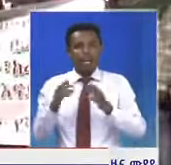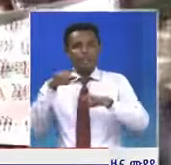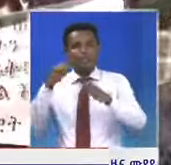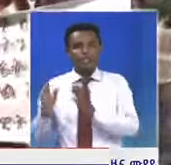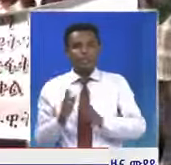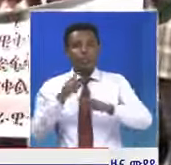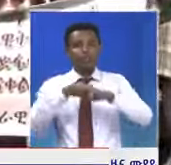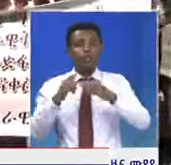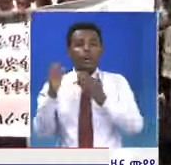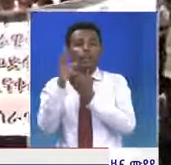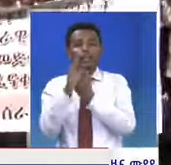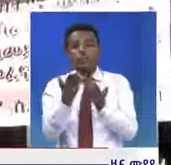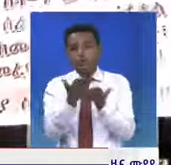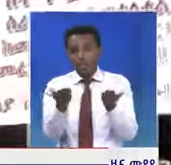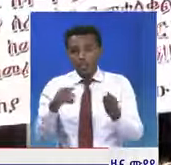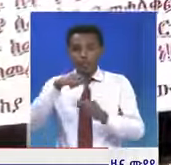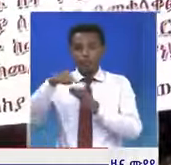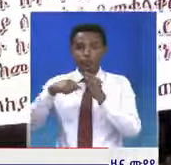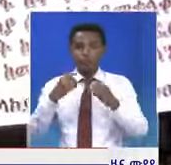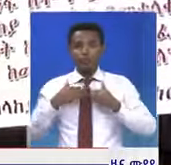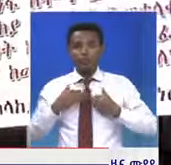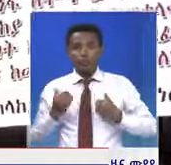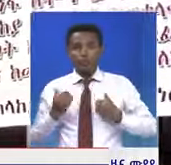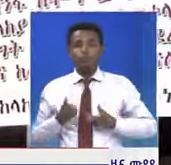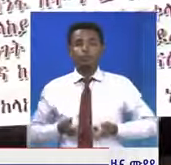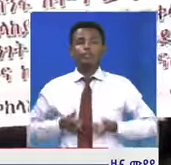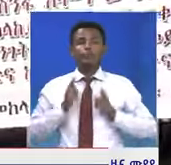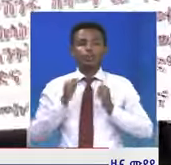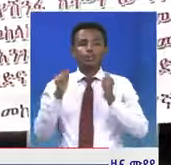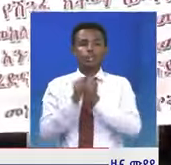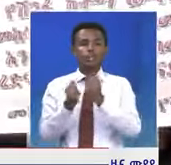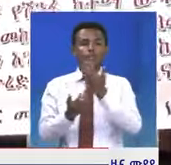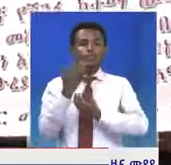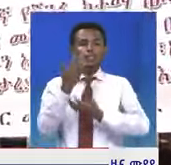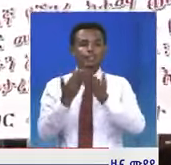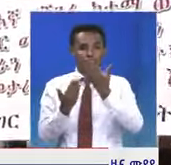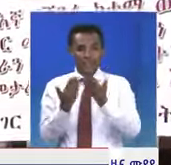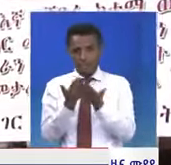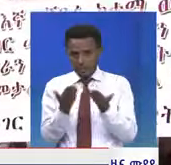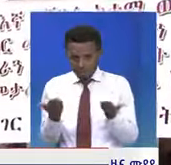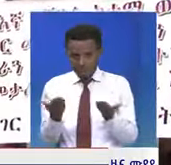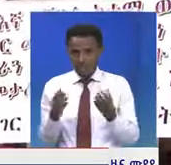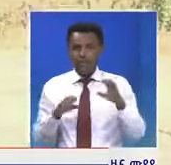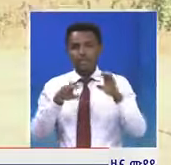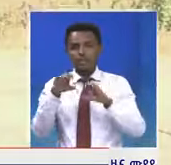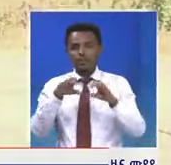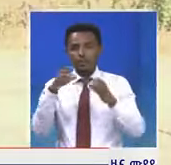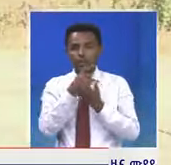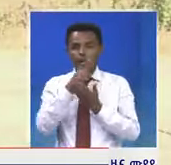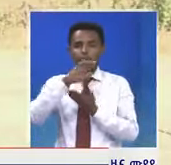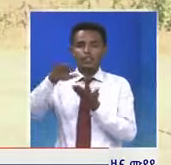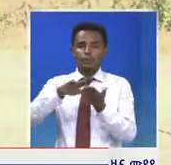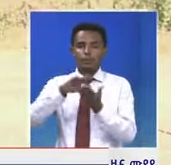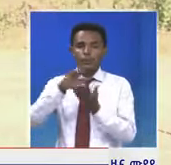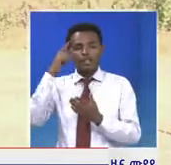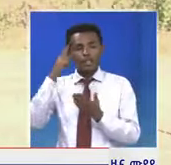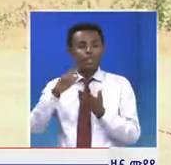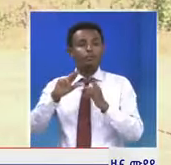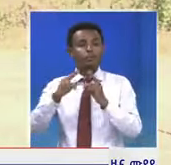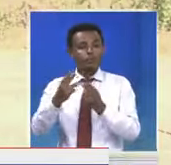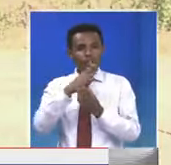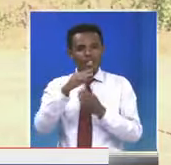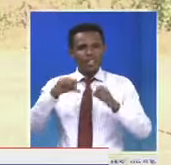ሀገራዊ ጉዳይ ዙሪያ ከወጣቶችና ከነዋሪዎች ጋር የምክክር መድረክ ተካሂደዋል። ባሸባሪው የትግራይ ወራሪ ቡድን እኩይ ሴራ